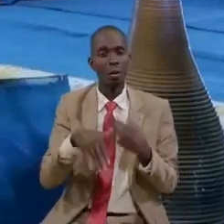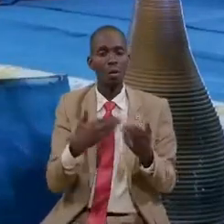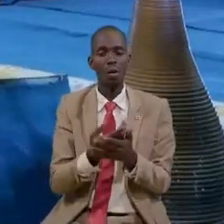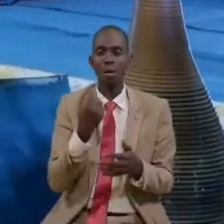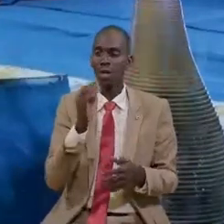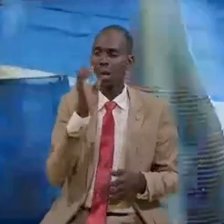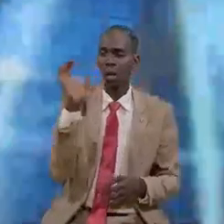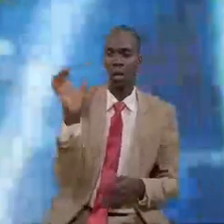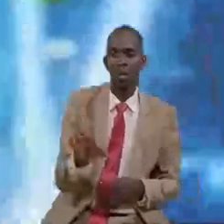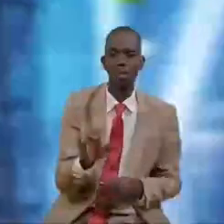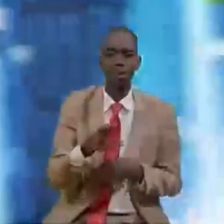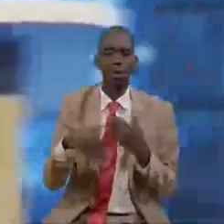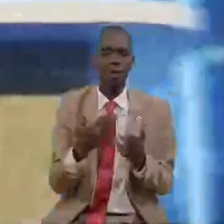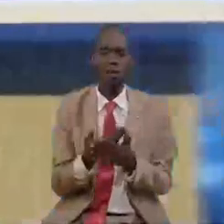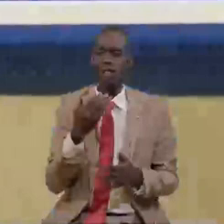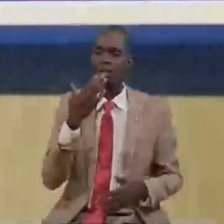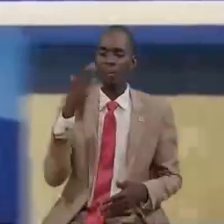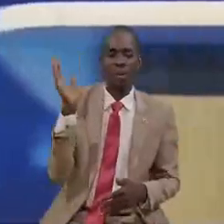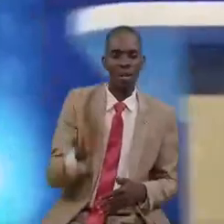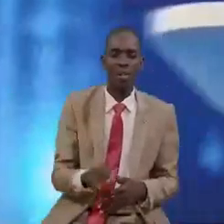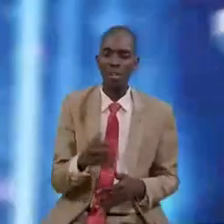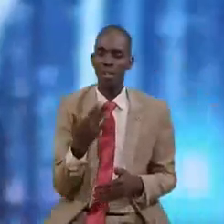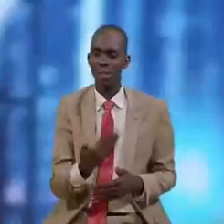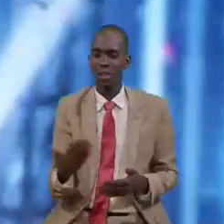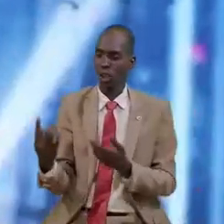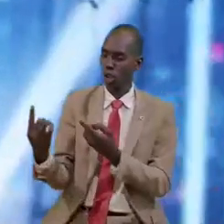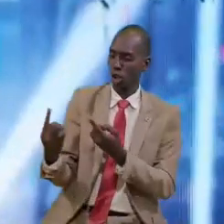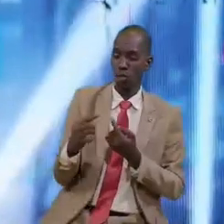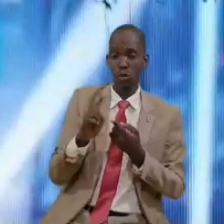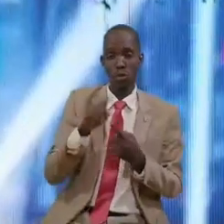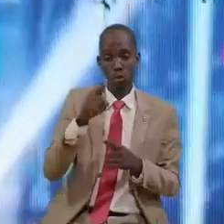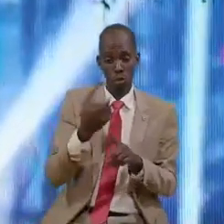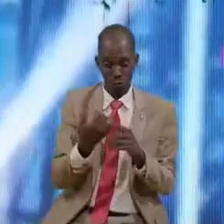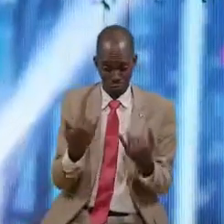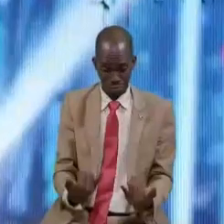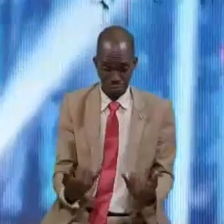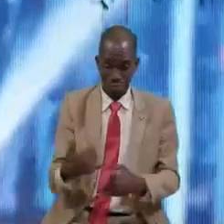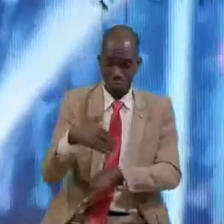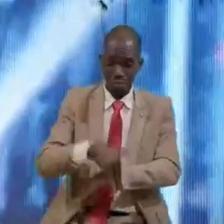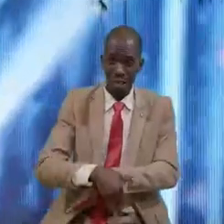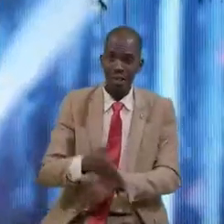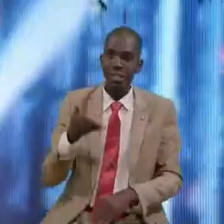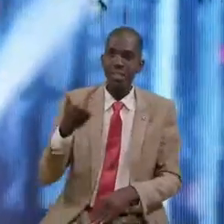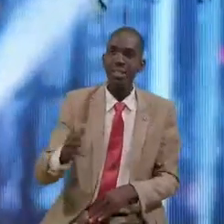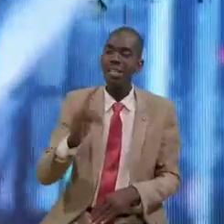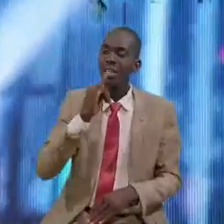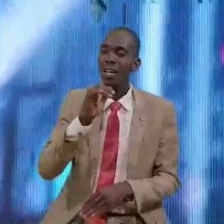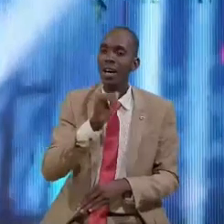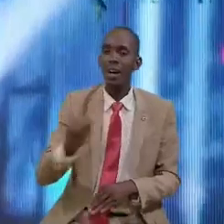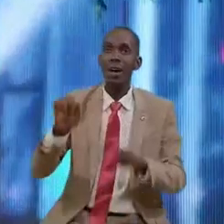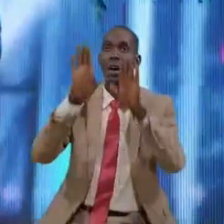toutes ces choses mauvaises qui vous parviennent, à partir de ce jour, il y a